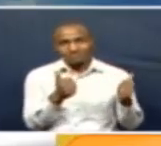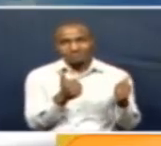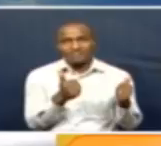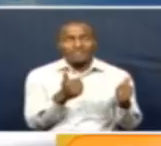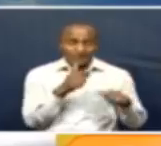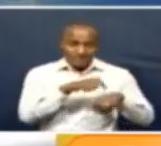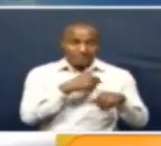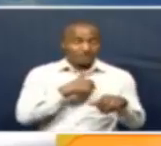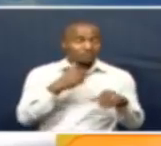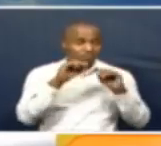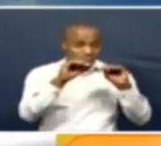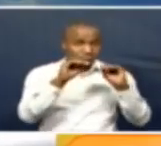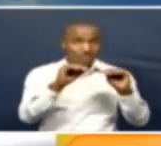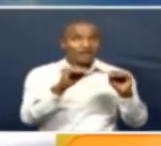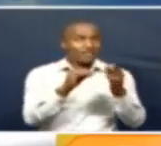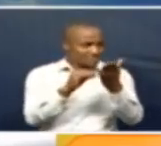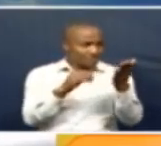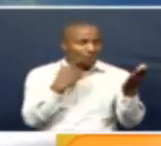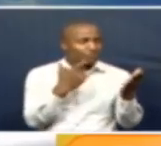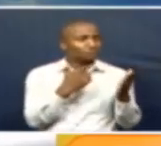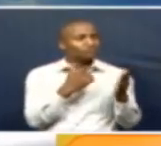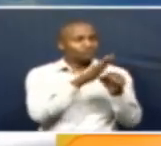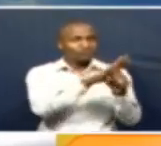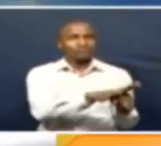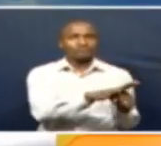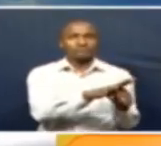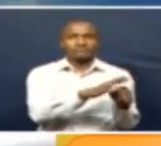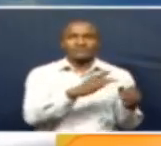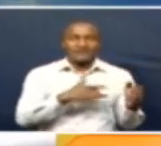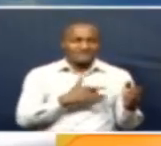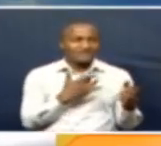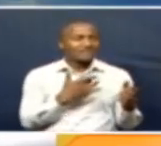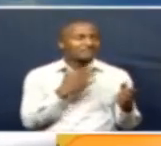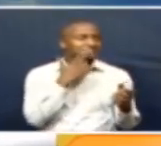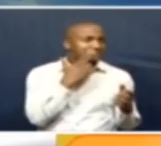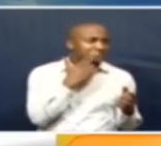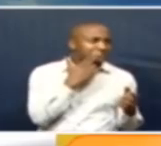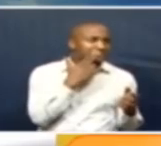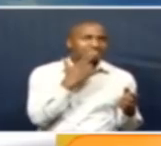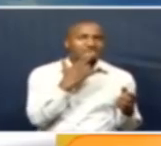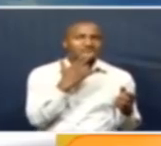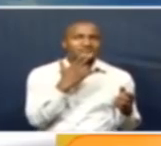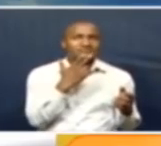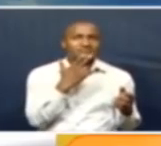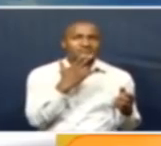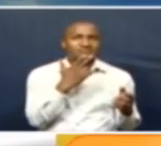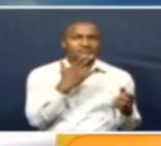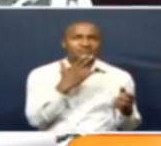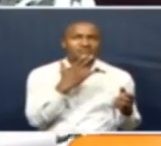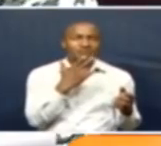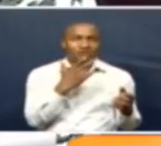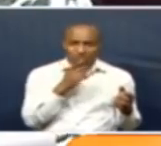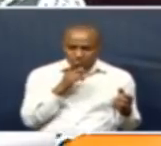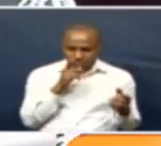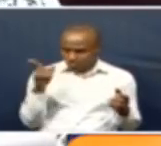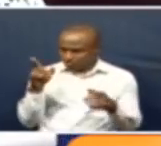ministry, kuko na wale watu wako na stigma. Yule mtu anasikia, anaweza kunywa bangi, anaweza kuwa useless. Umesema in your ministry, kumaanisha